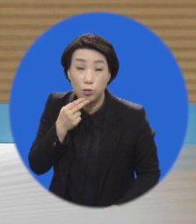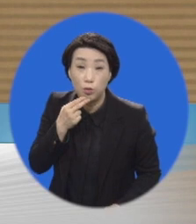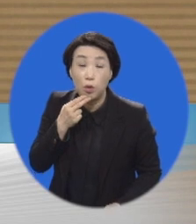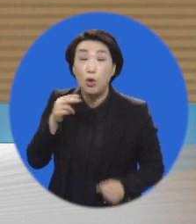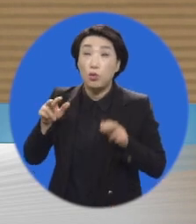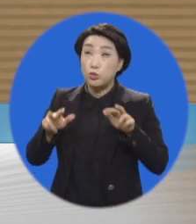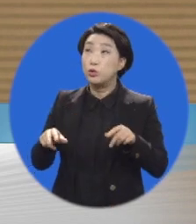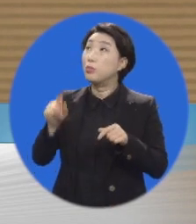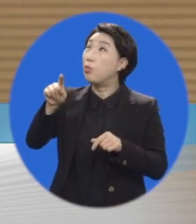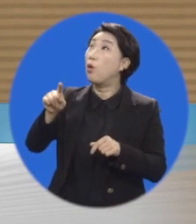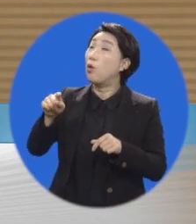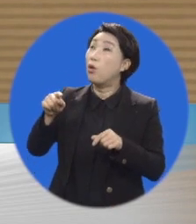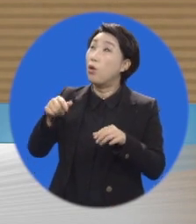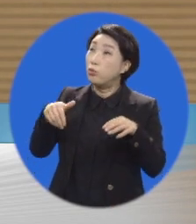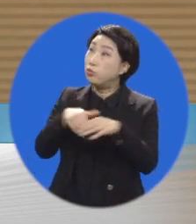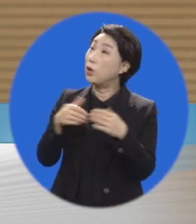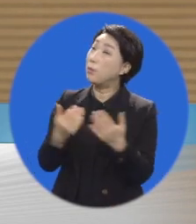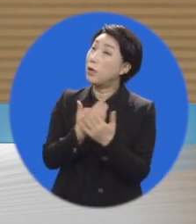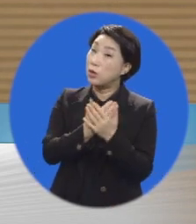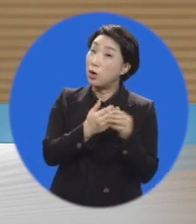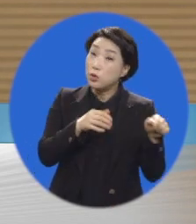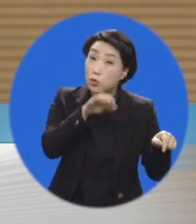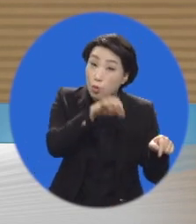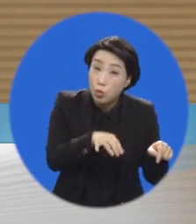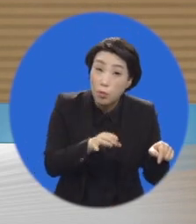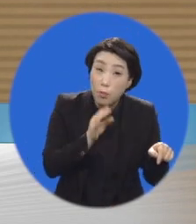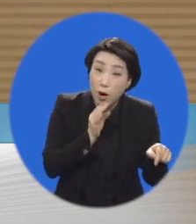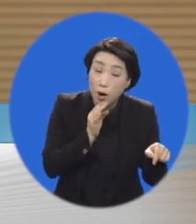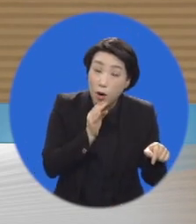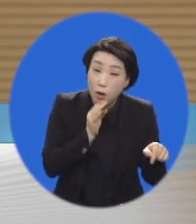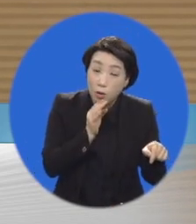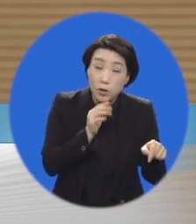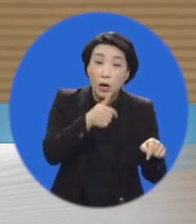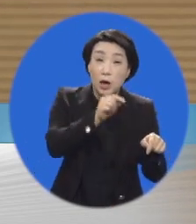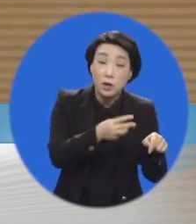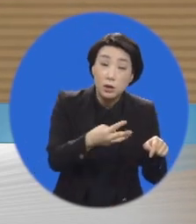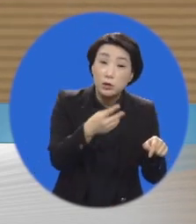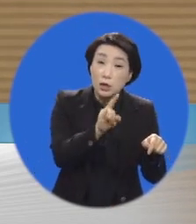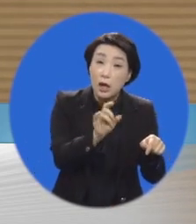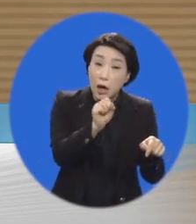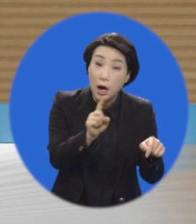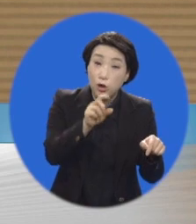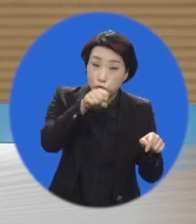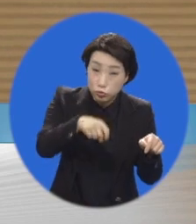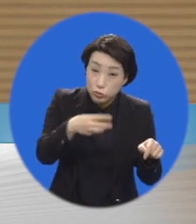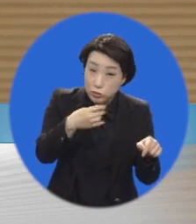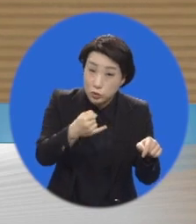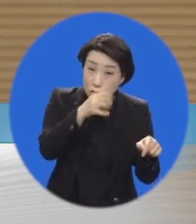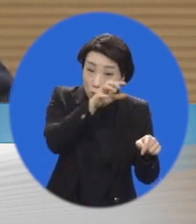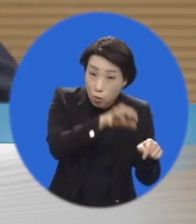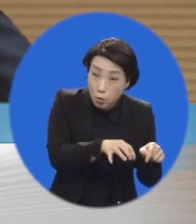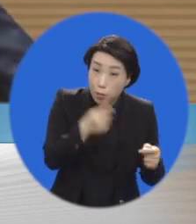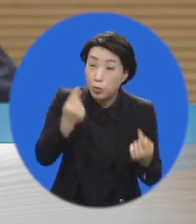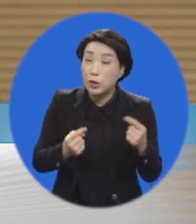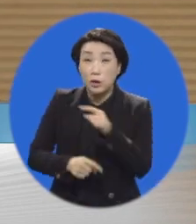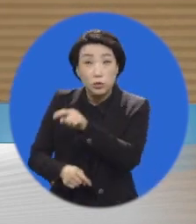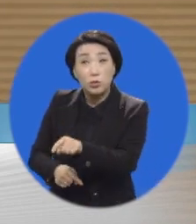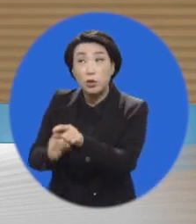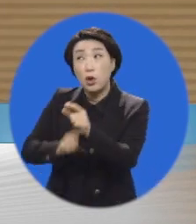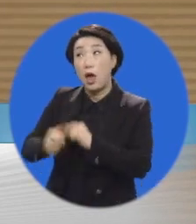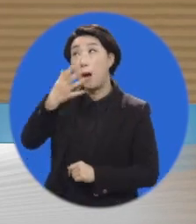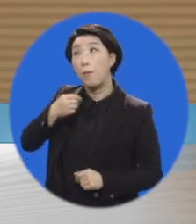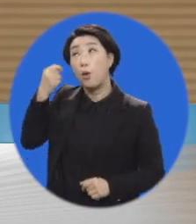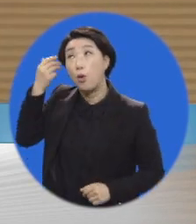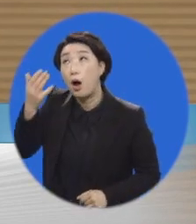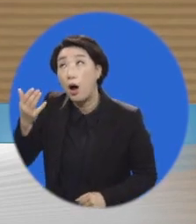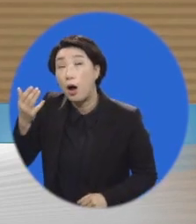거기가 지금 문명의 발생지 메소포타미아 이 갈대아라 우루 이것보다 훨씬 더